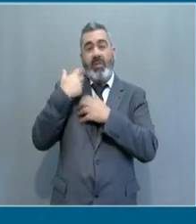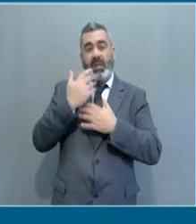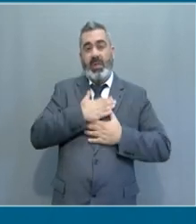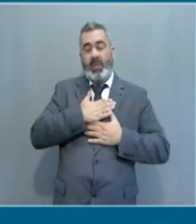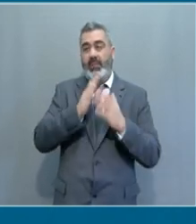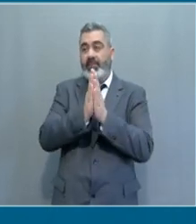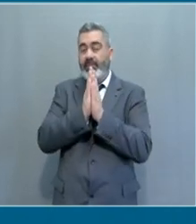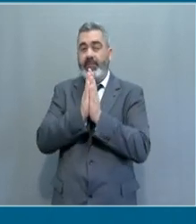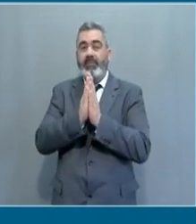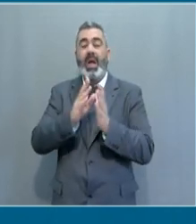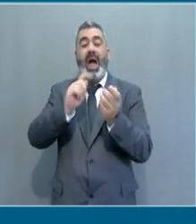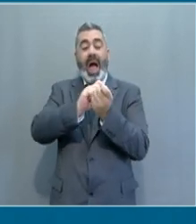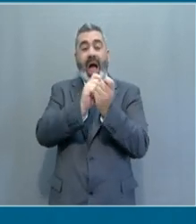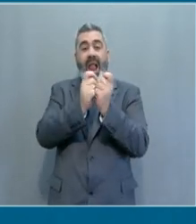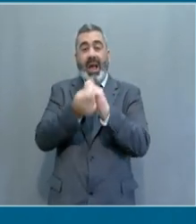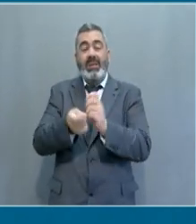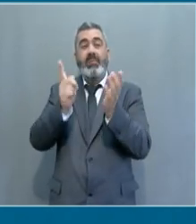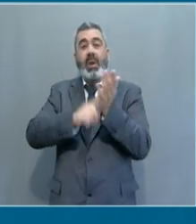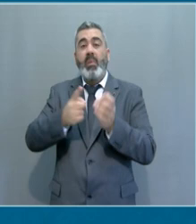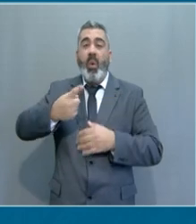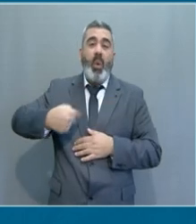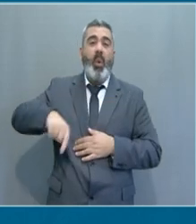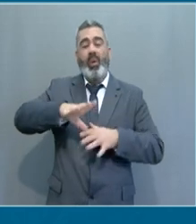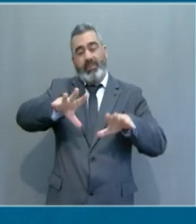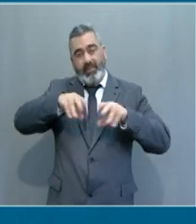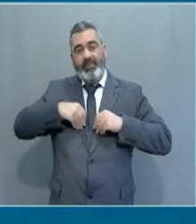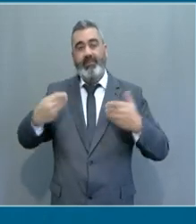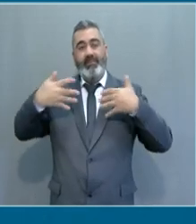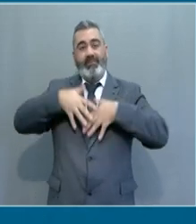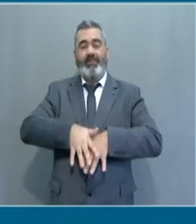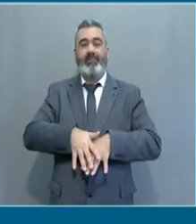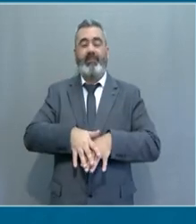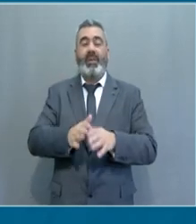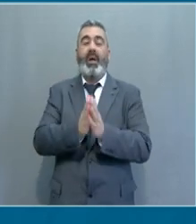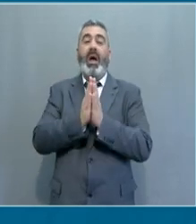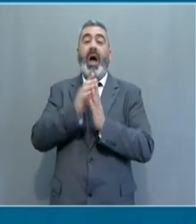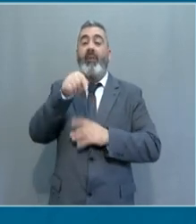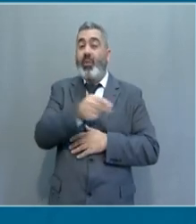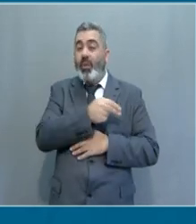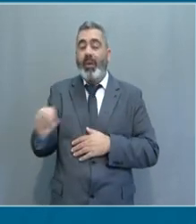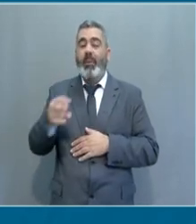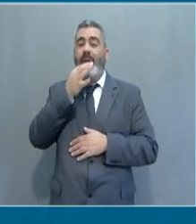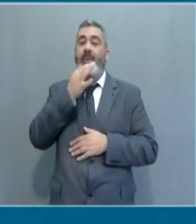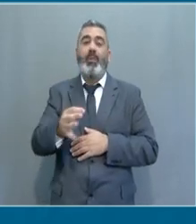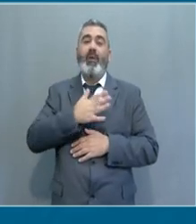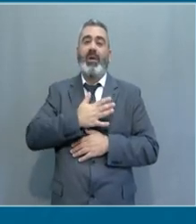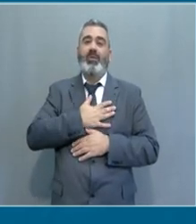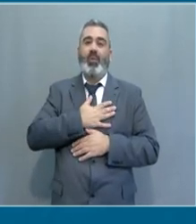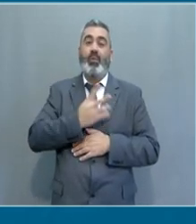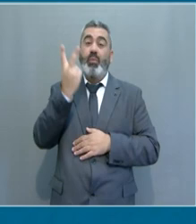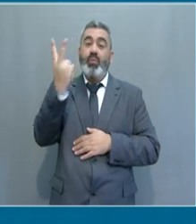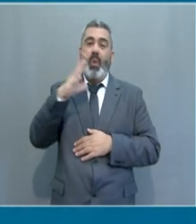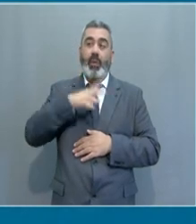πρέπει τις αλλαγές αυτές να τις ενστερνιζόμαστε και να τις στηρίζουμε όλοι. Και σε αυτό θα ήθελα να ευχαριστήσω ιδιαίτερα δύο άτομα τα